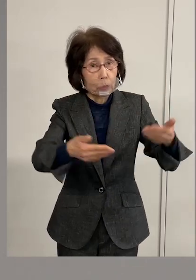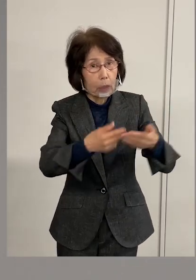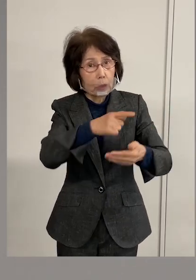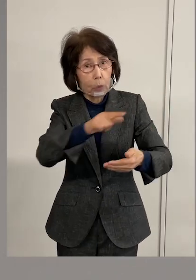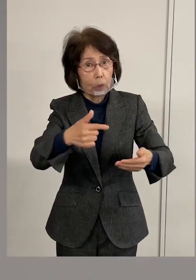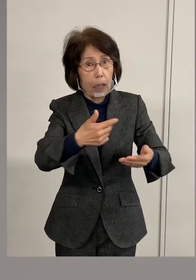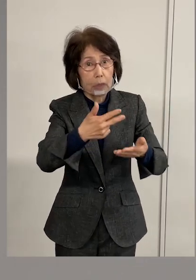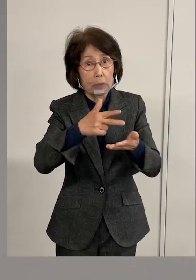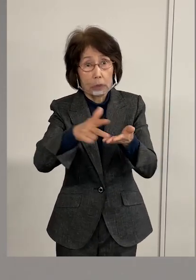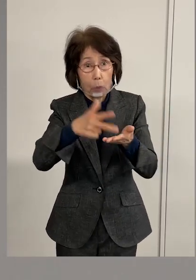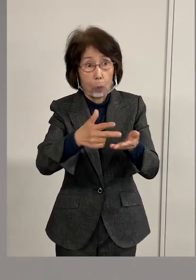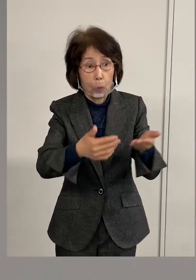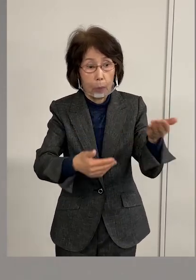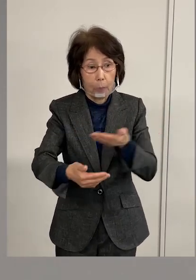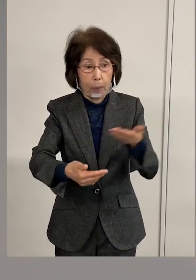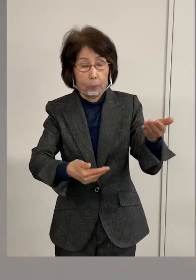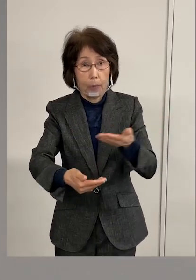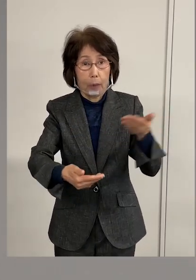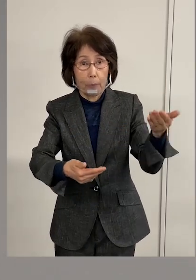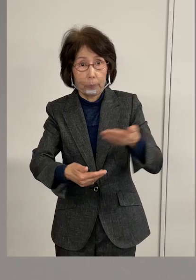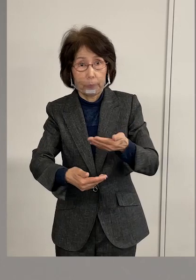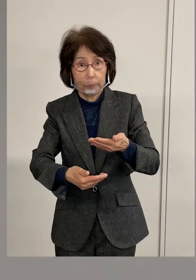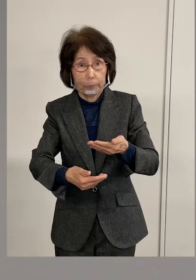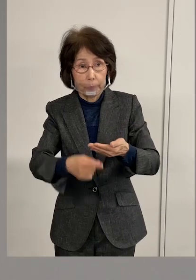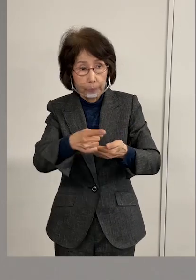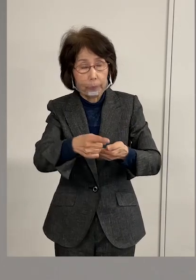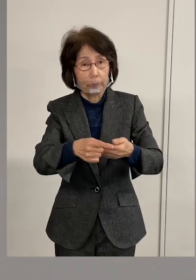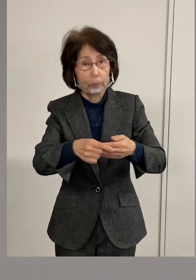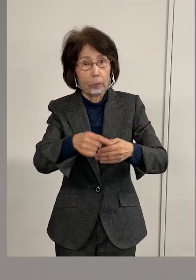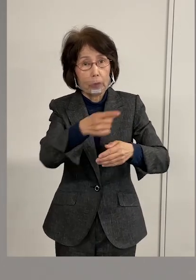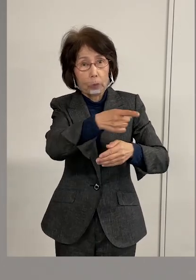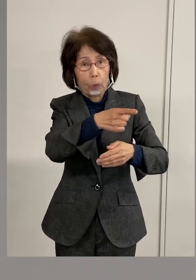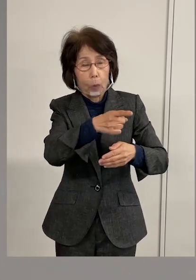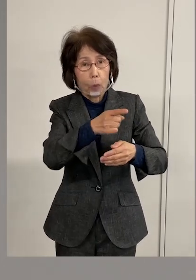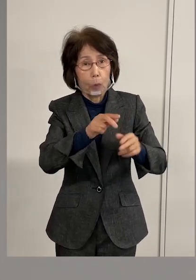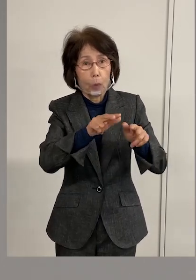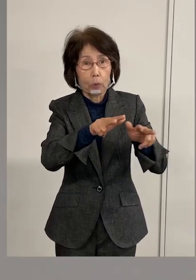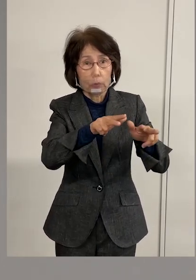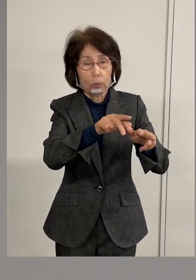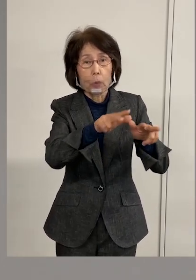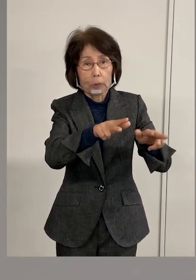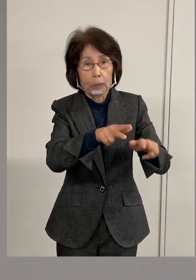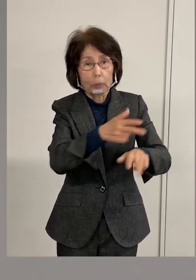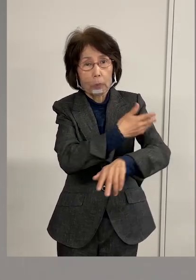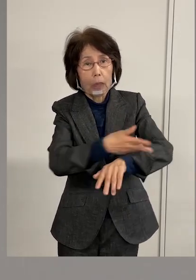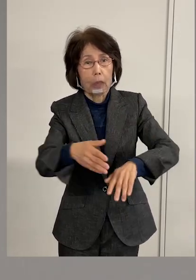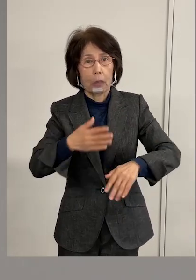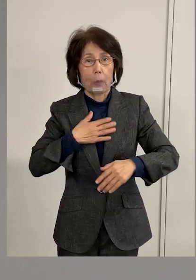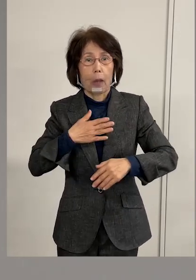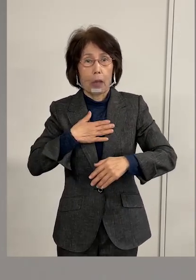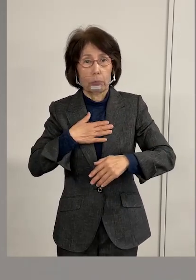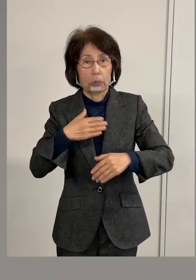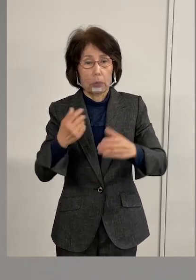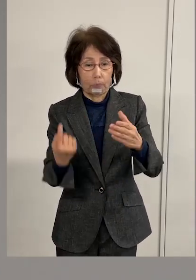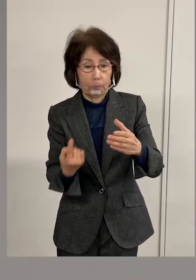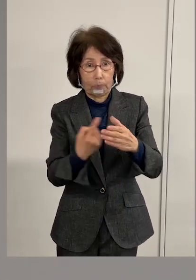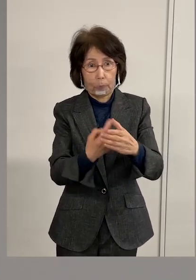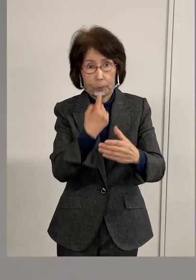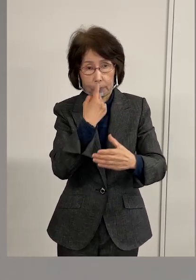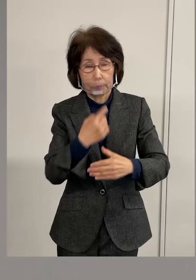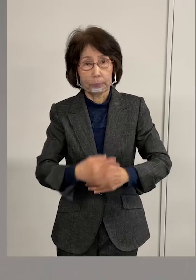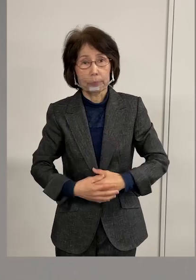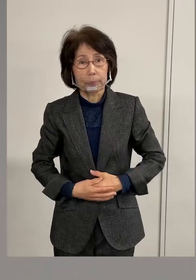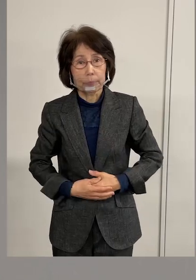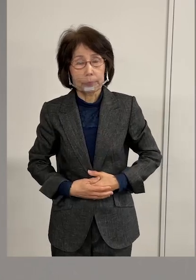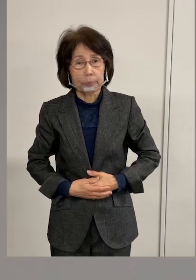あ一定の流れというものがわかるので、まあそういう意味での情報収集として、加入をしております。まあ